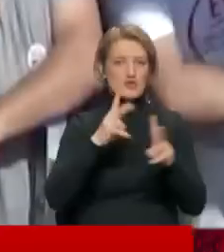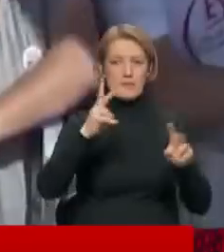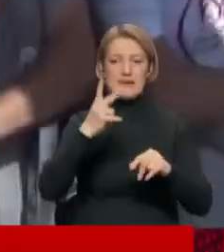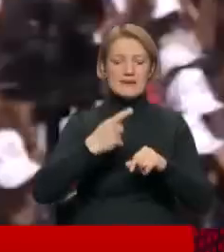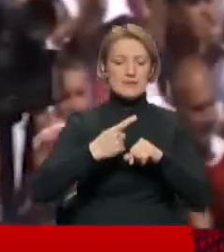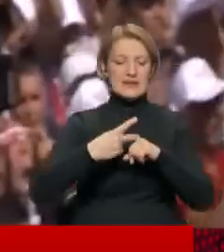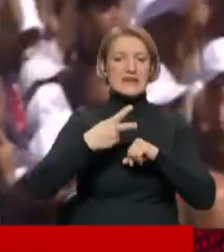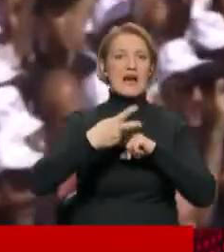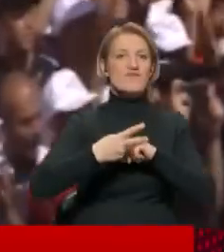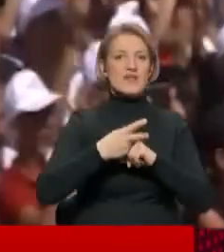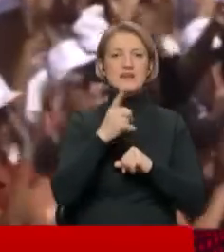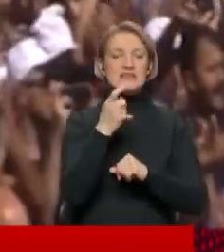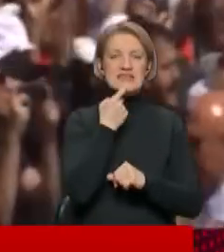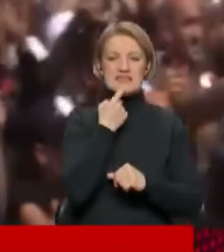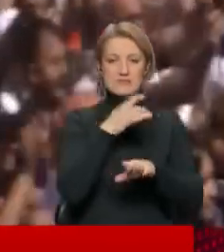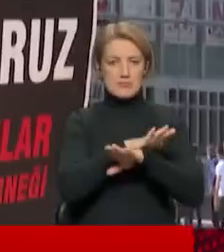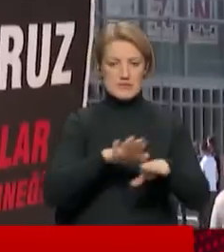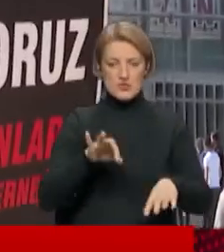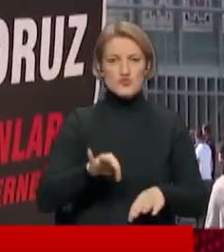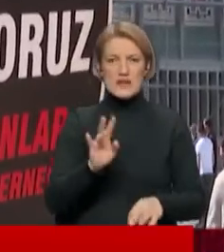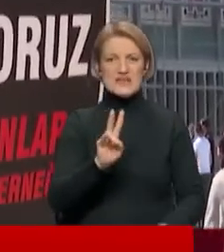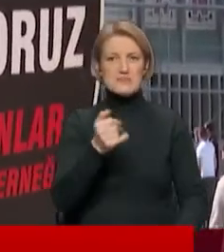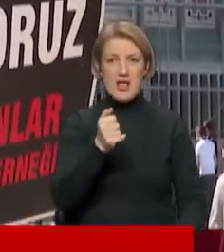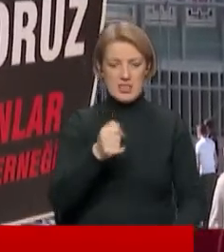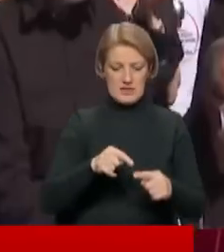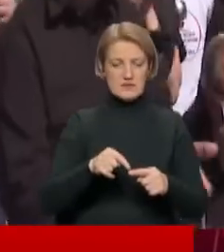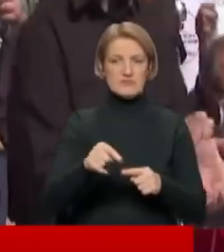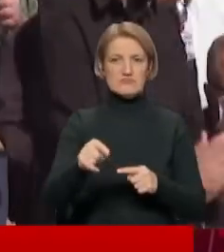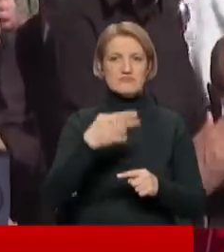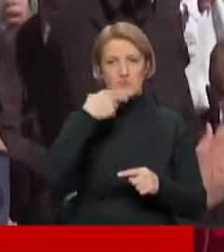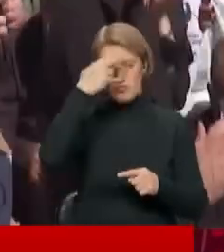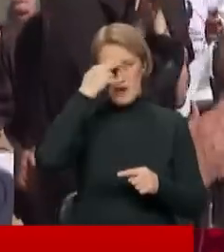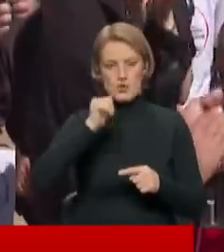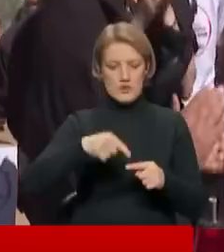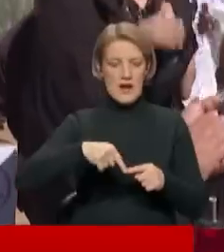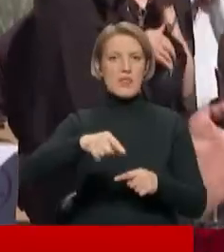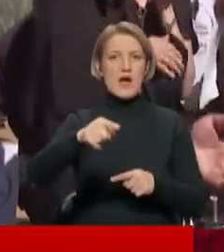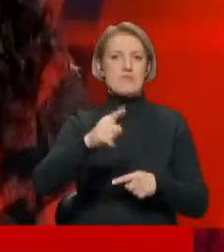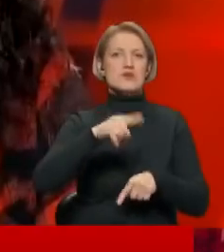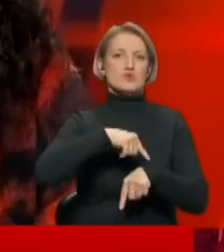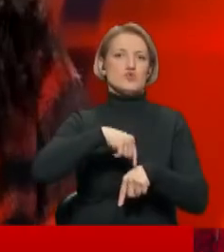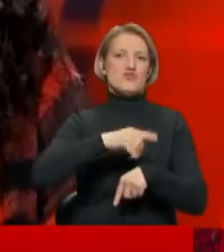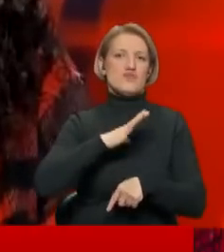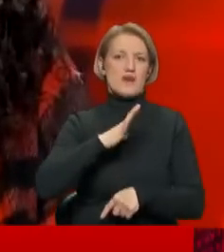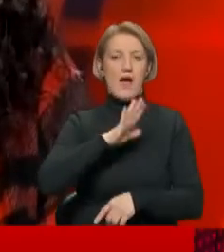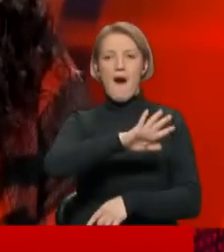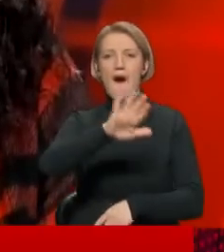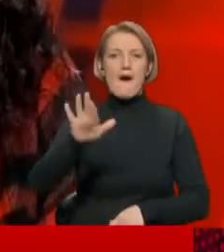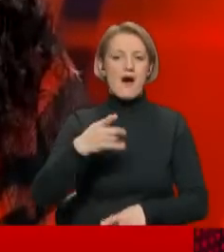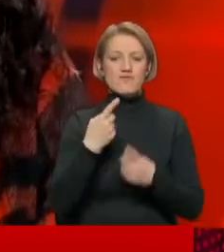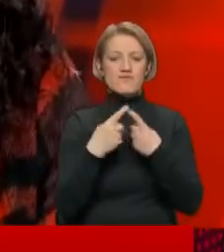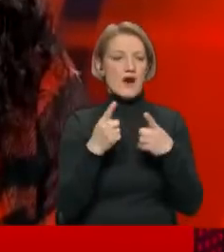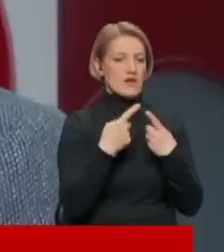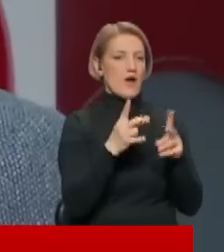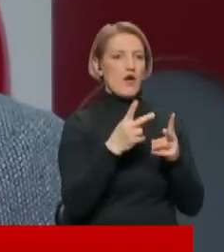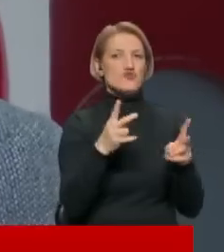zaten yılın bitmesine şurada 26'sıyla Cuma gününe kadar olan bir sürecimiz var herkeste farklı